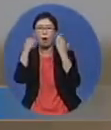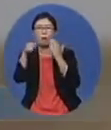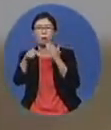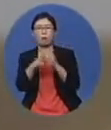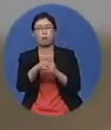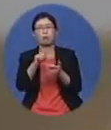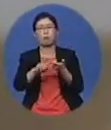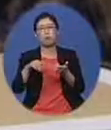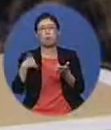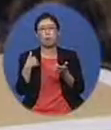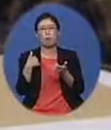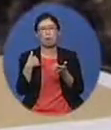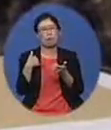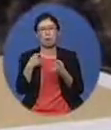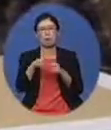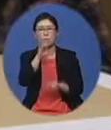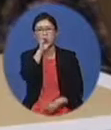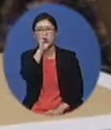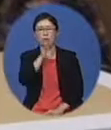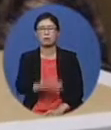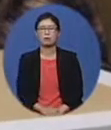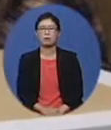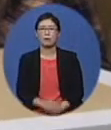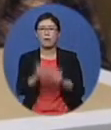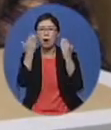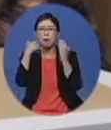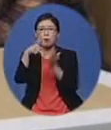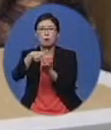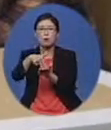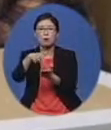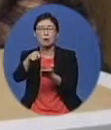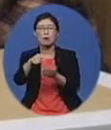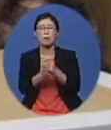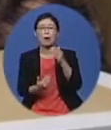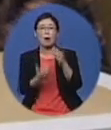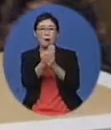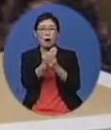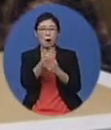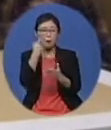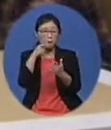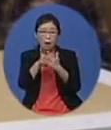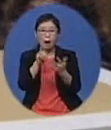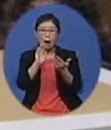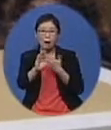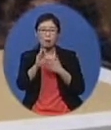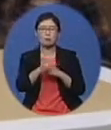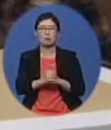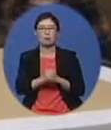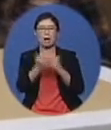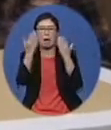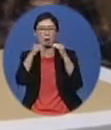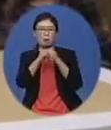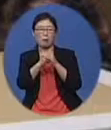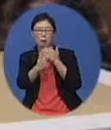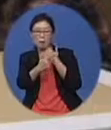말합니다. 특히 학교 측은 해당 사건을 파악한 뒤에도 사과 없이 학교 이미지 관리에만 신경 쓰고 있다는